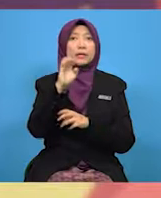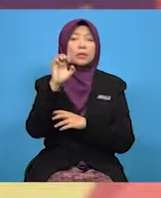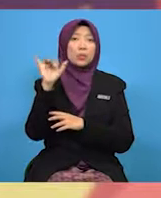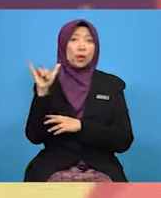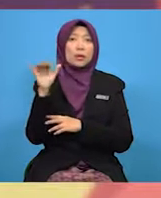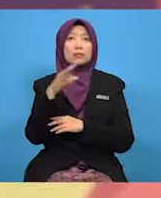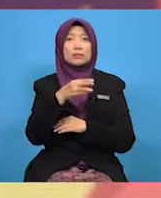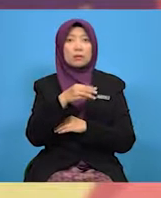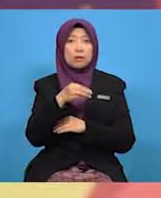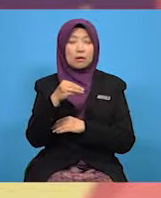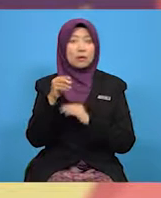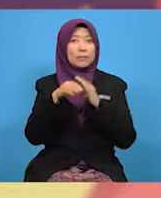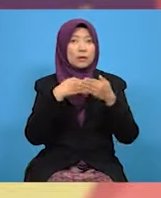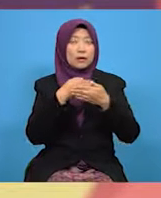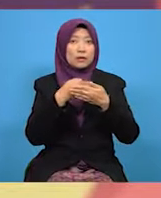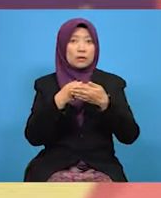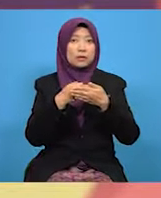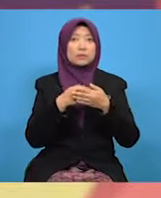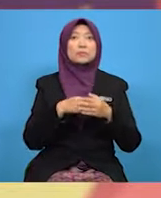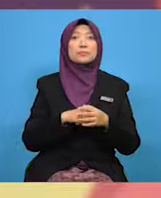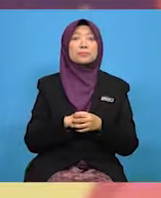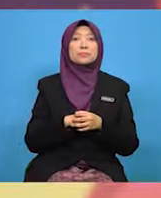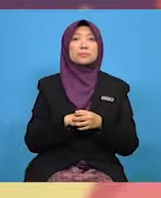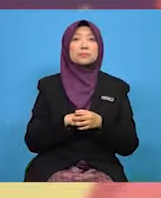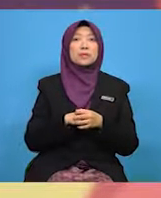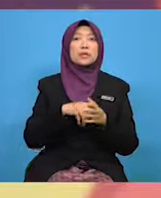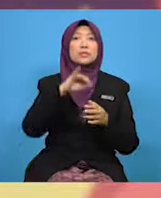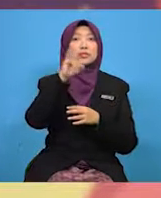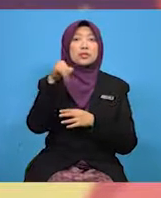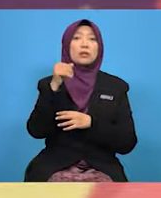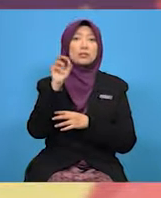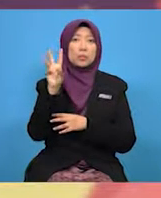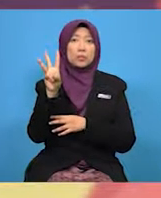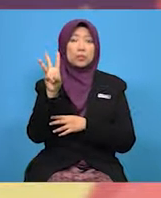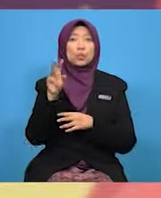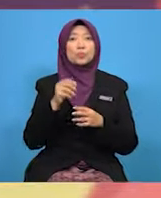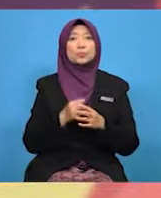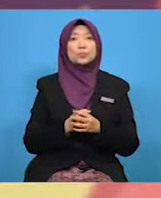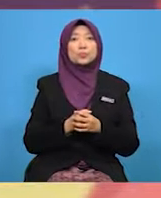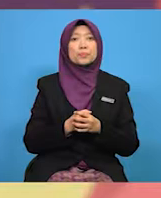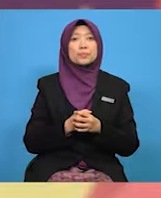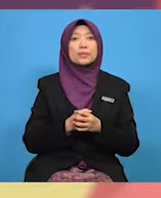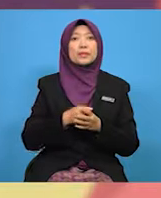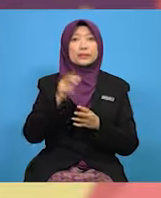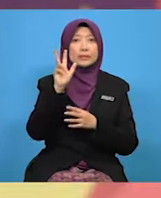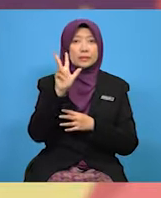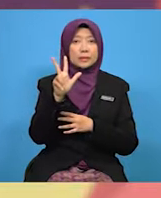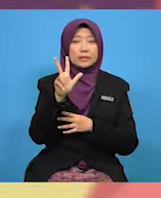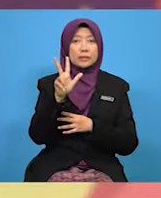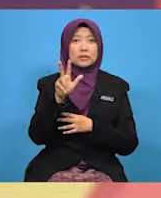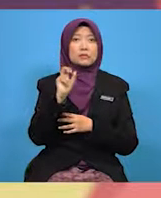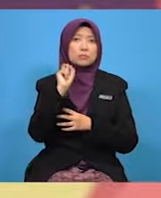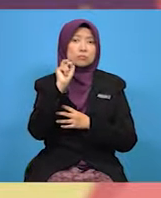dan pendekatan suntikan bocoran yaitu J dablu yang ketiga Anda